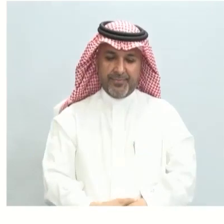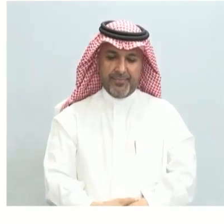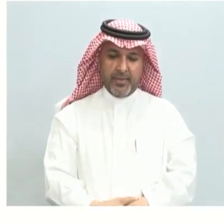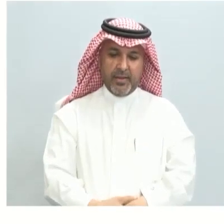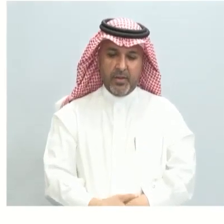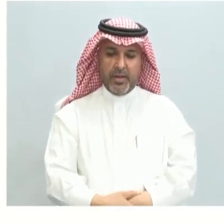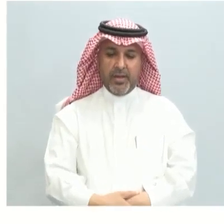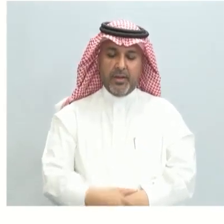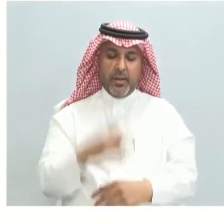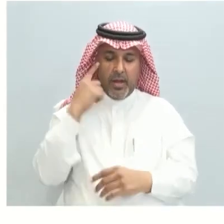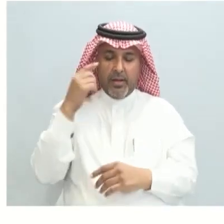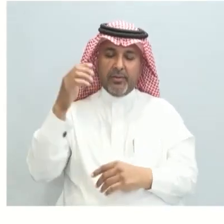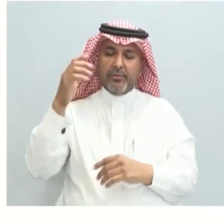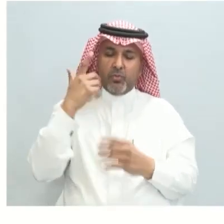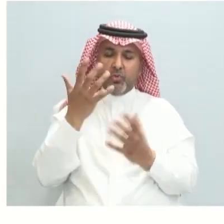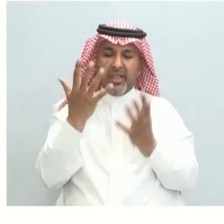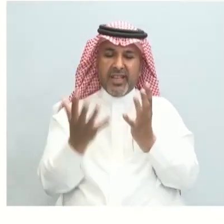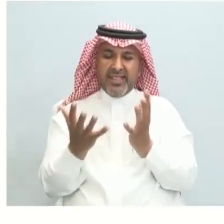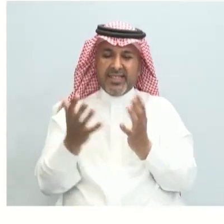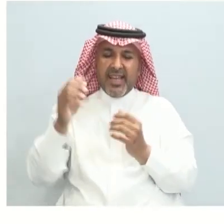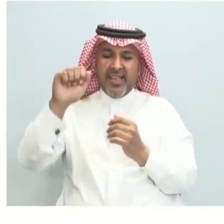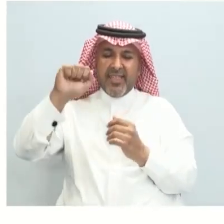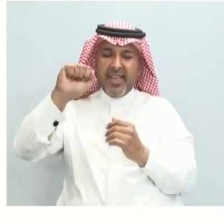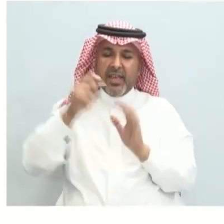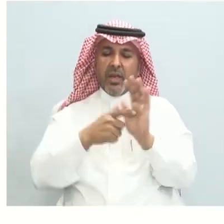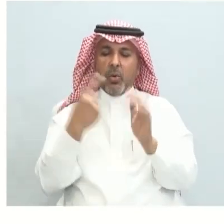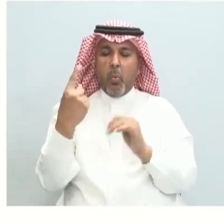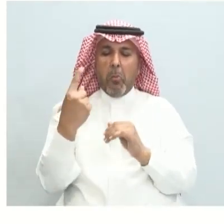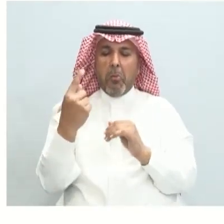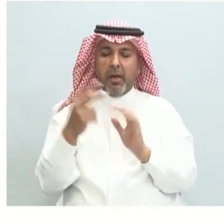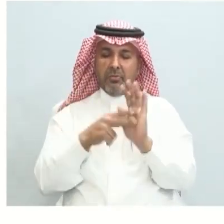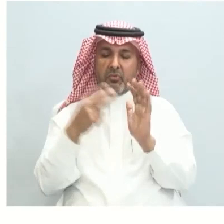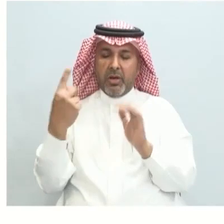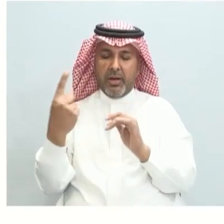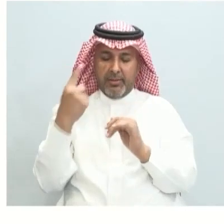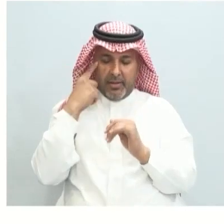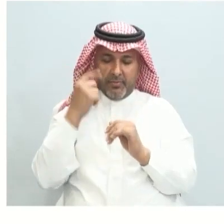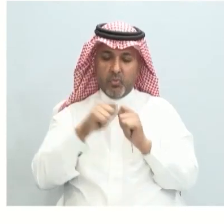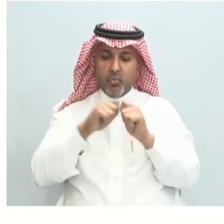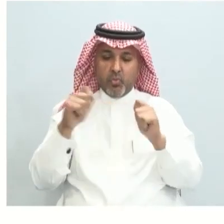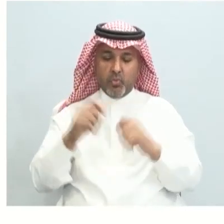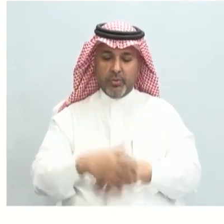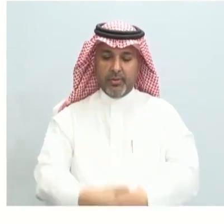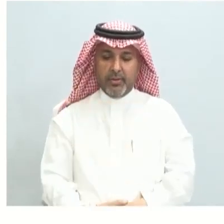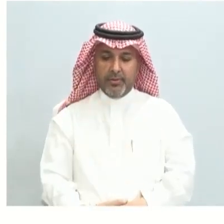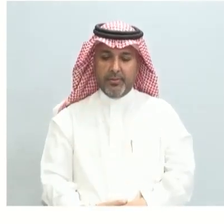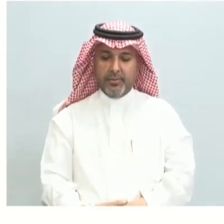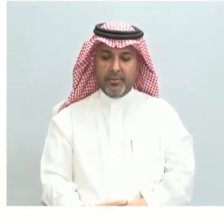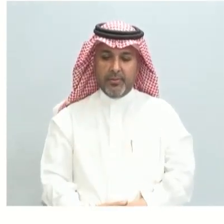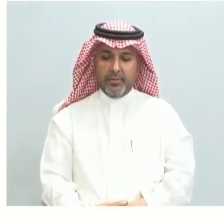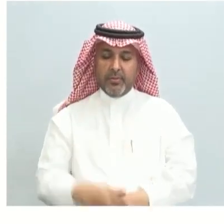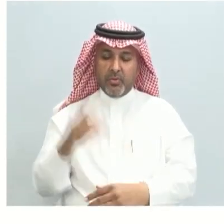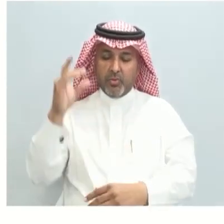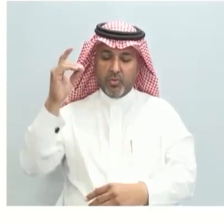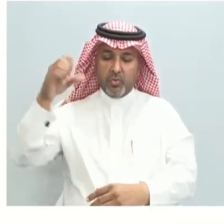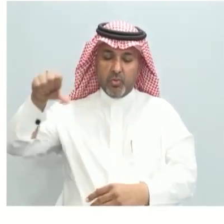الإيه تساوي كم؟ تساوي واحد حسب المعطى. أما طول الدورة فبش بقول نفس ال- السابقة بقول أن